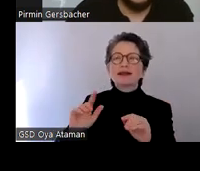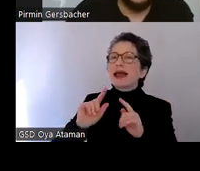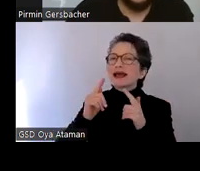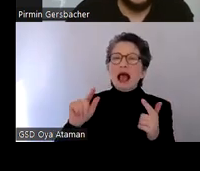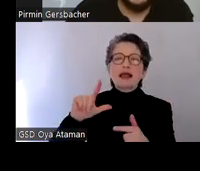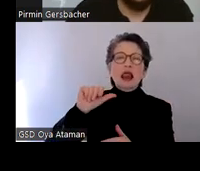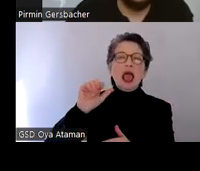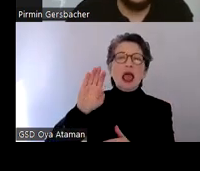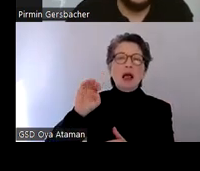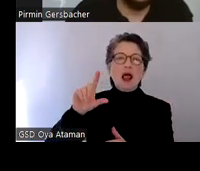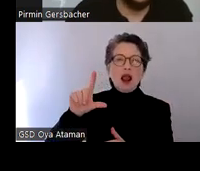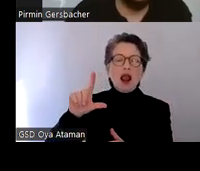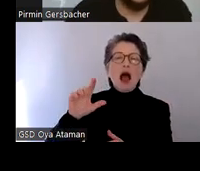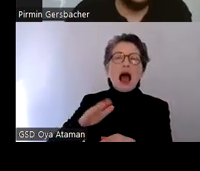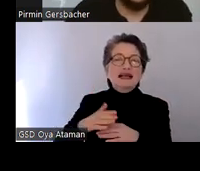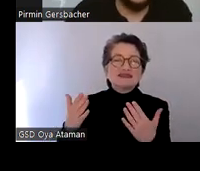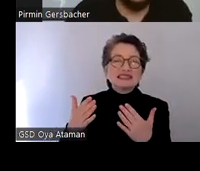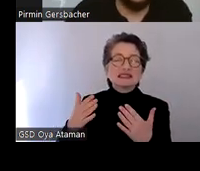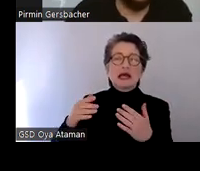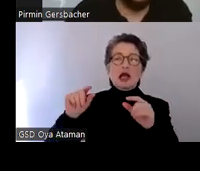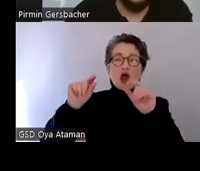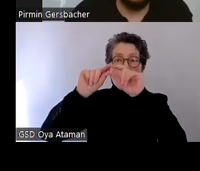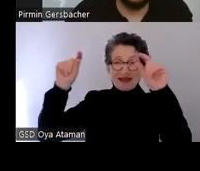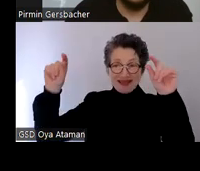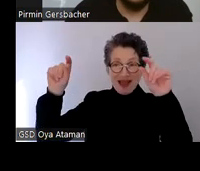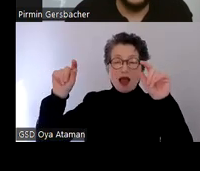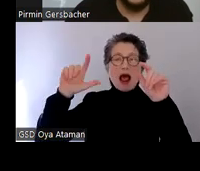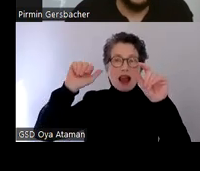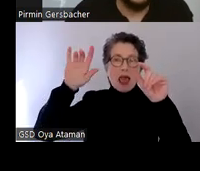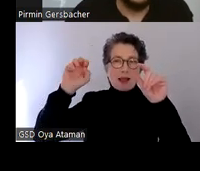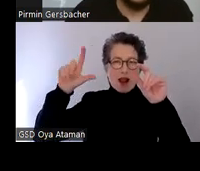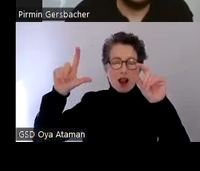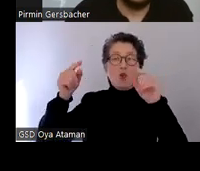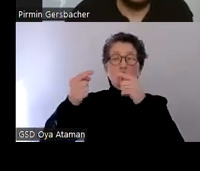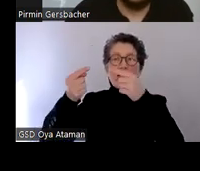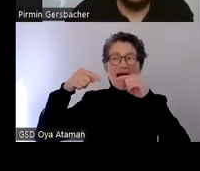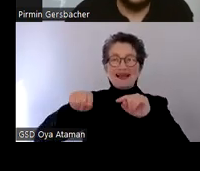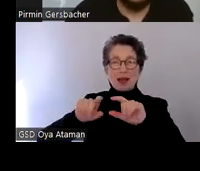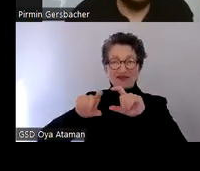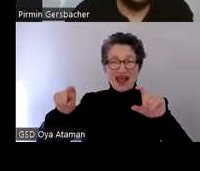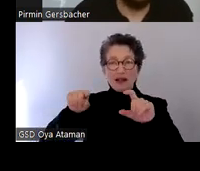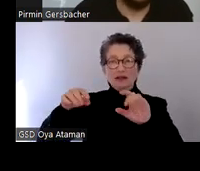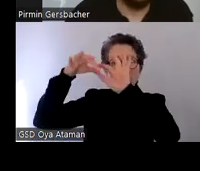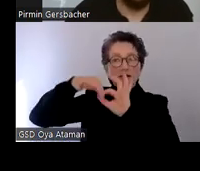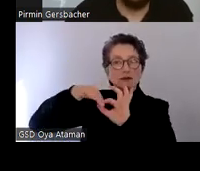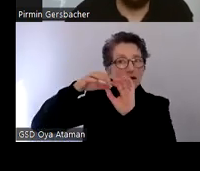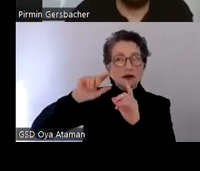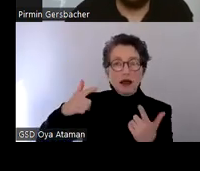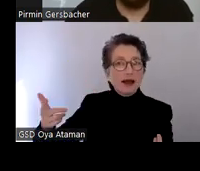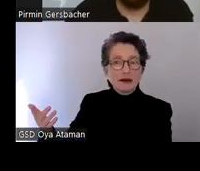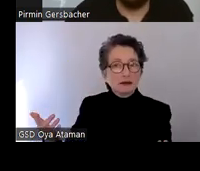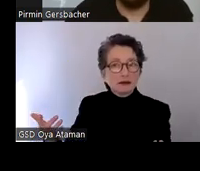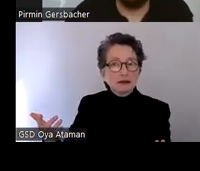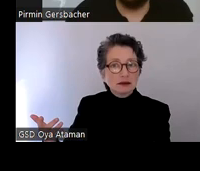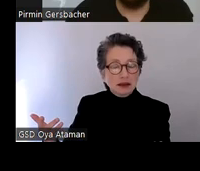Also hier zwischen dem Label und dem Eingabefeld ist keine Verknüpfung. Und das führt wiederum dazu, dass Screenreader-Nutzende